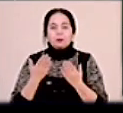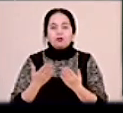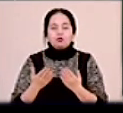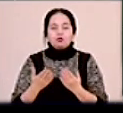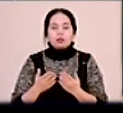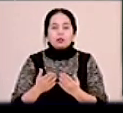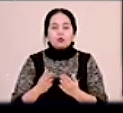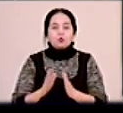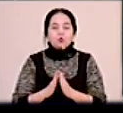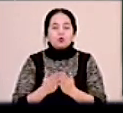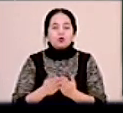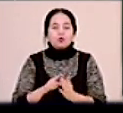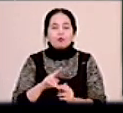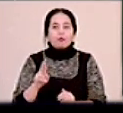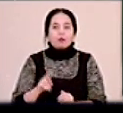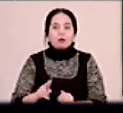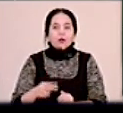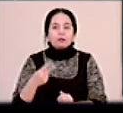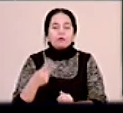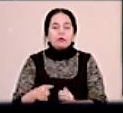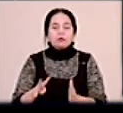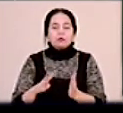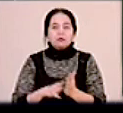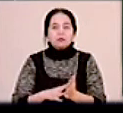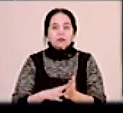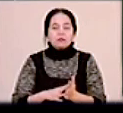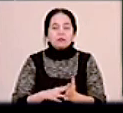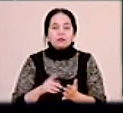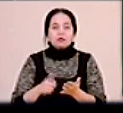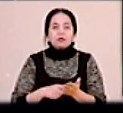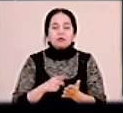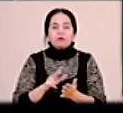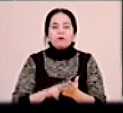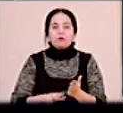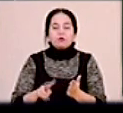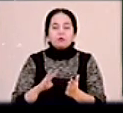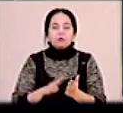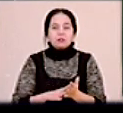Прочитайте учебник, параграф 29, страница